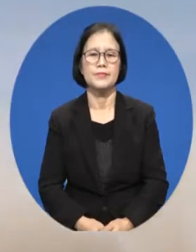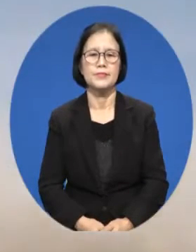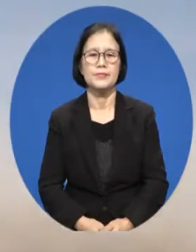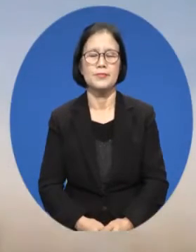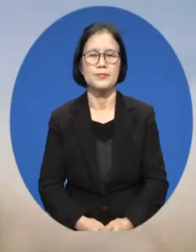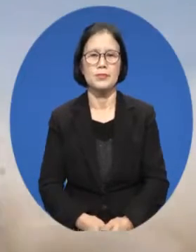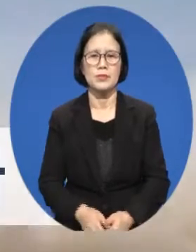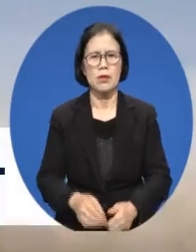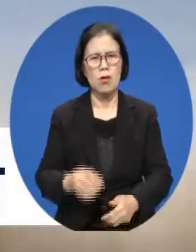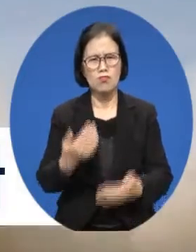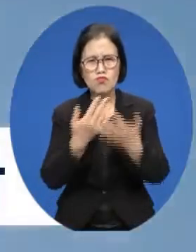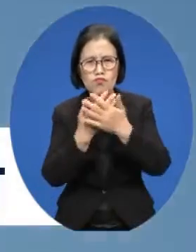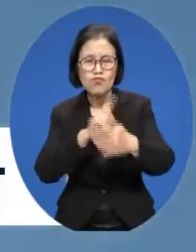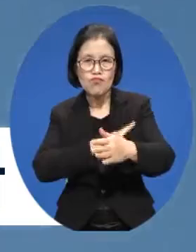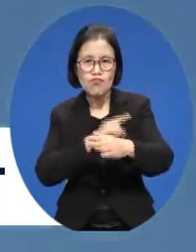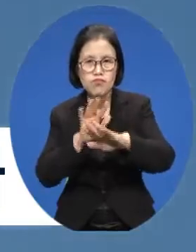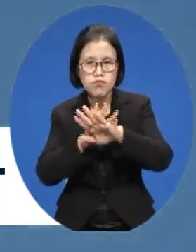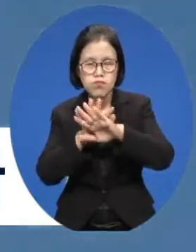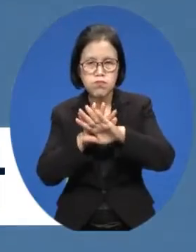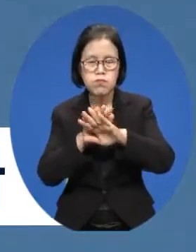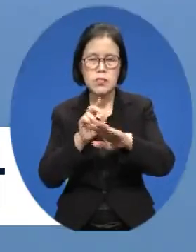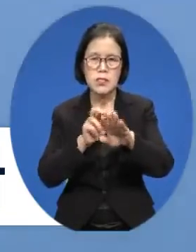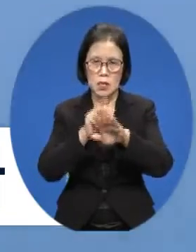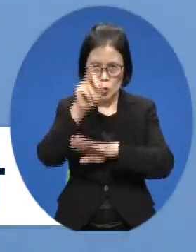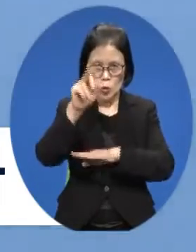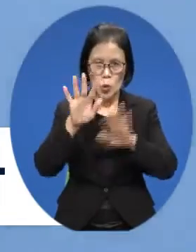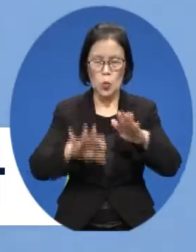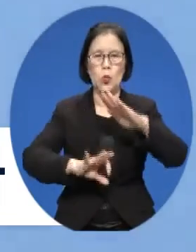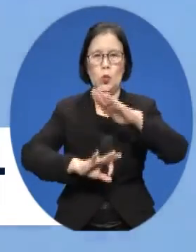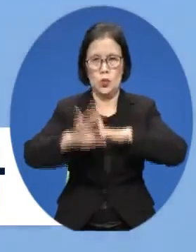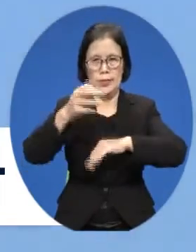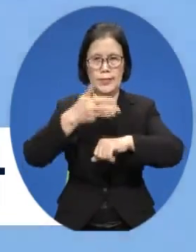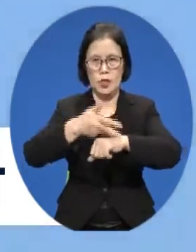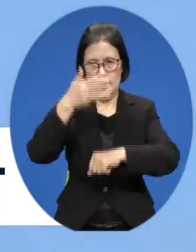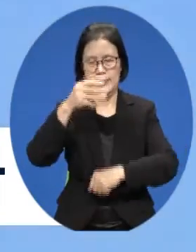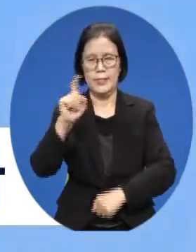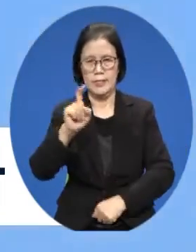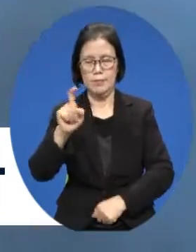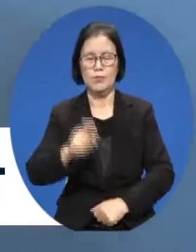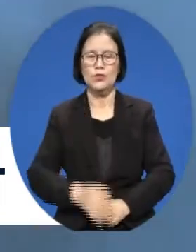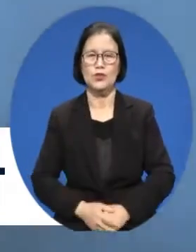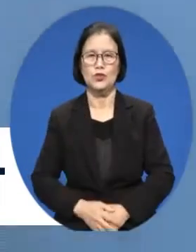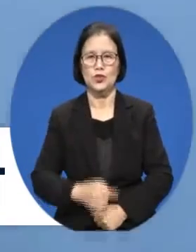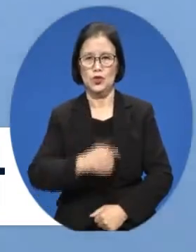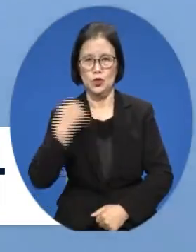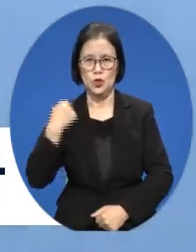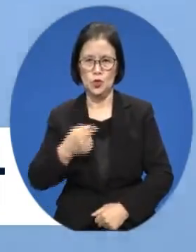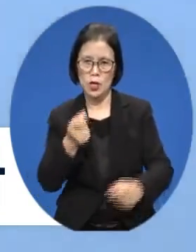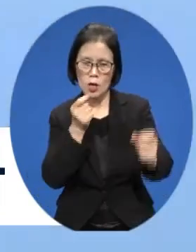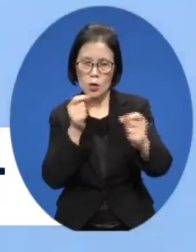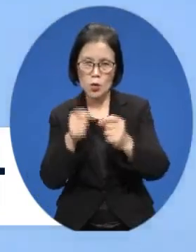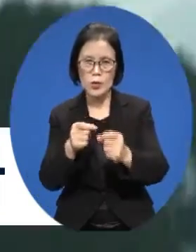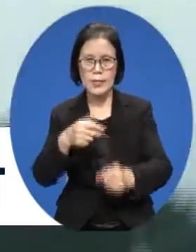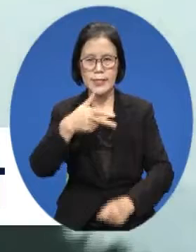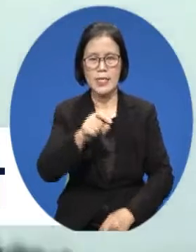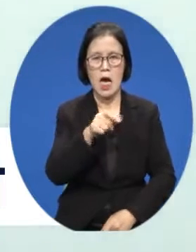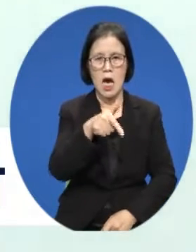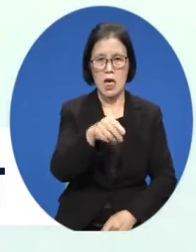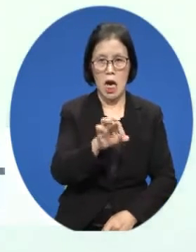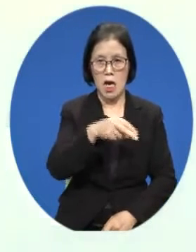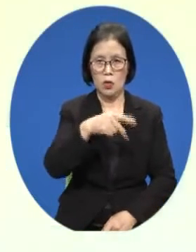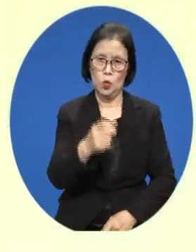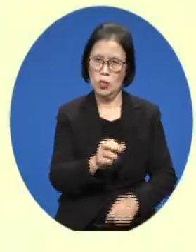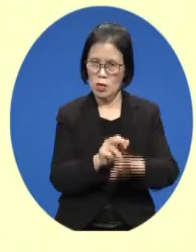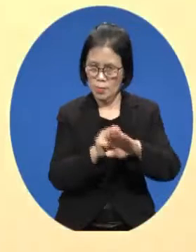찬종 비상에 북한 탄도탄 한발이 포착된 건 오늘 오전 8:10 중국과의 접경 지역인 자랑도 에서 발사한